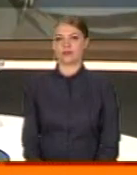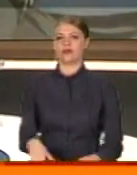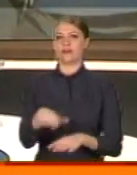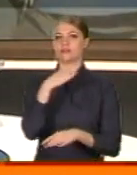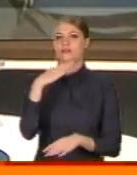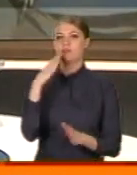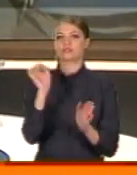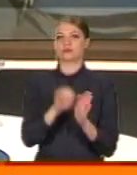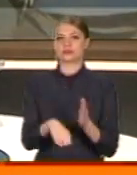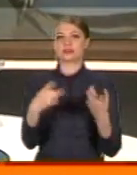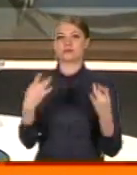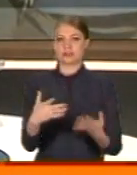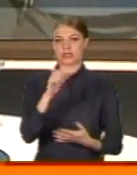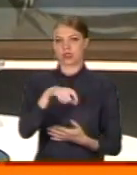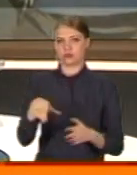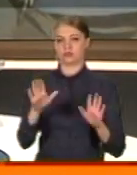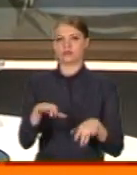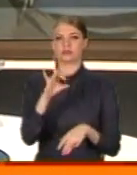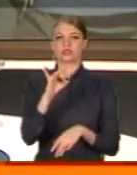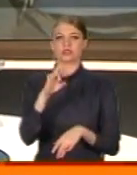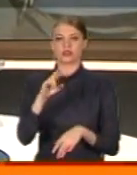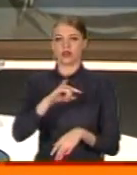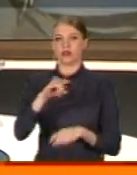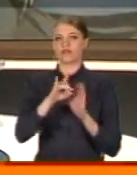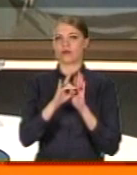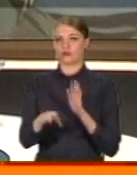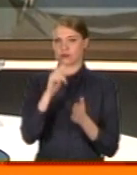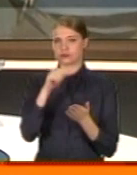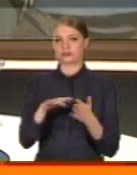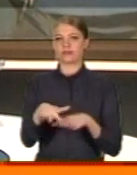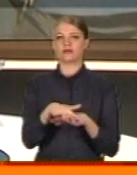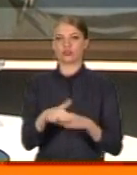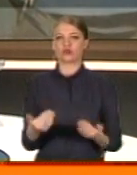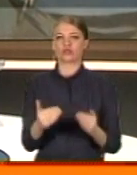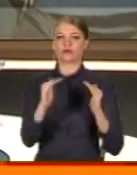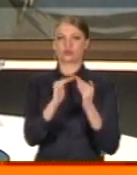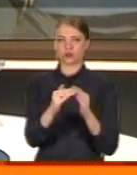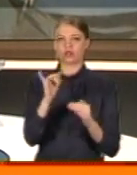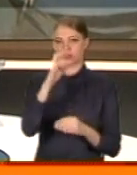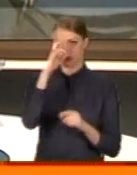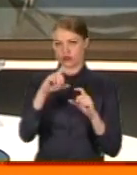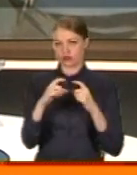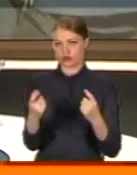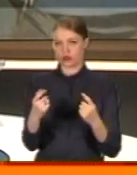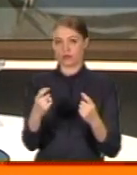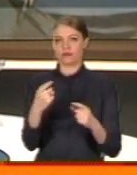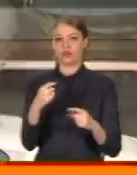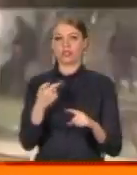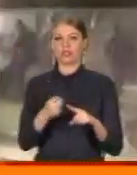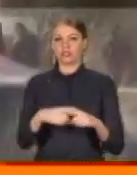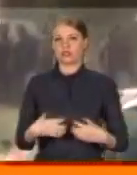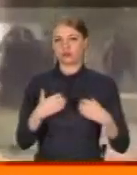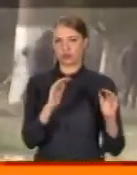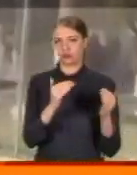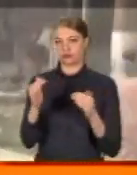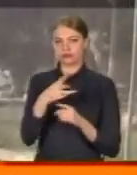Масове вбивство мирних людей в Сирії. Авіабомби влучили в ринок, житлові будинки, держустанови. Ці моторошні